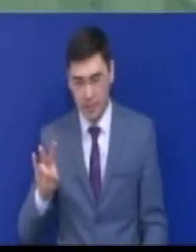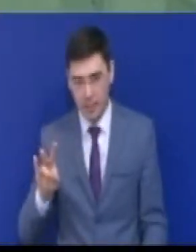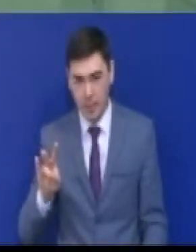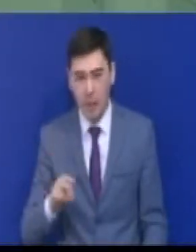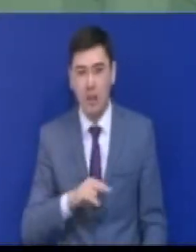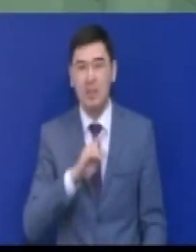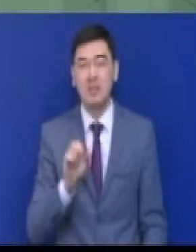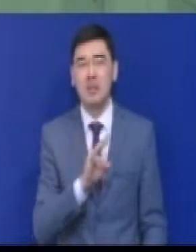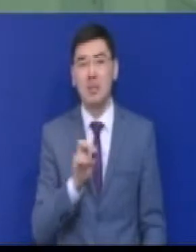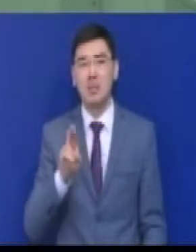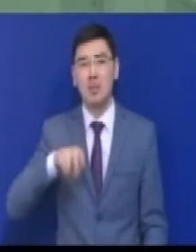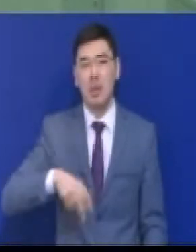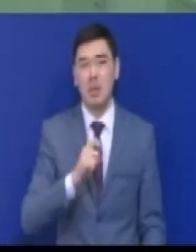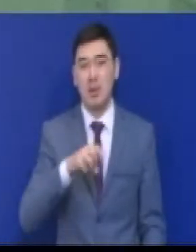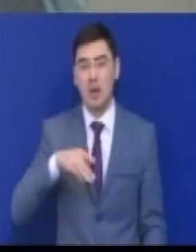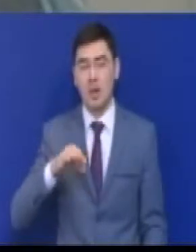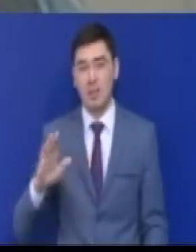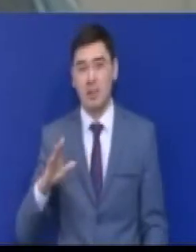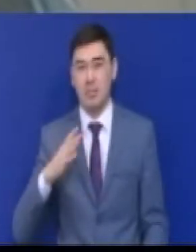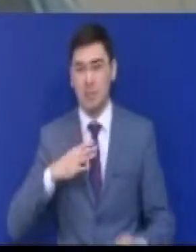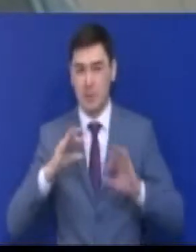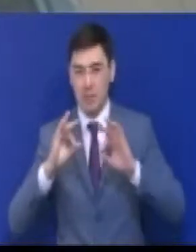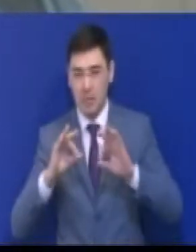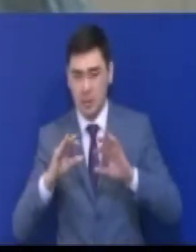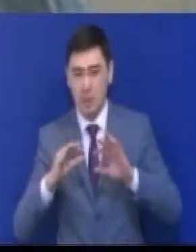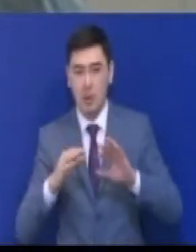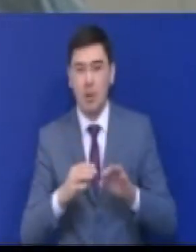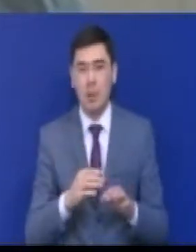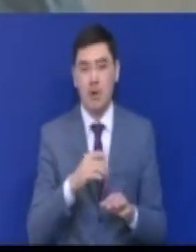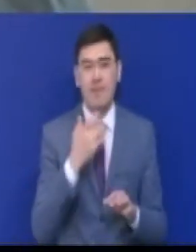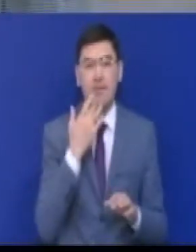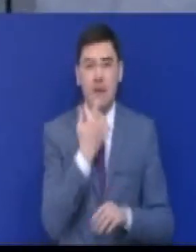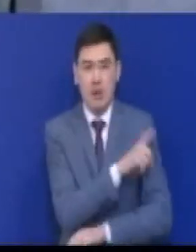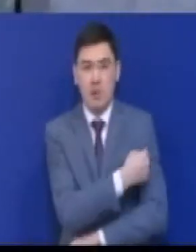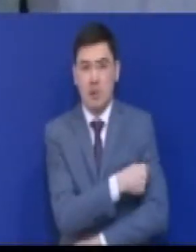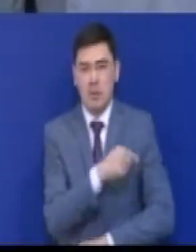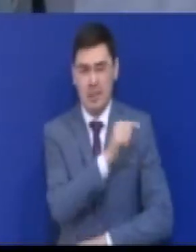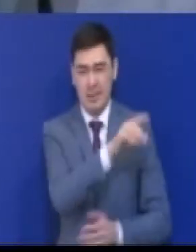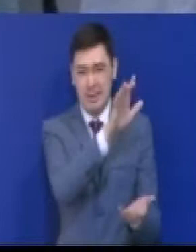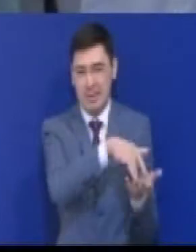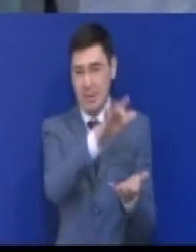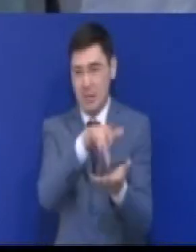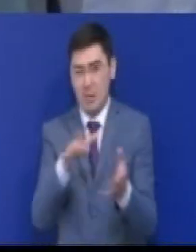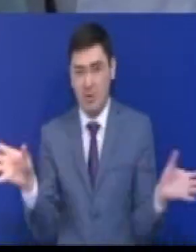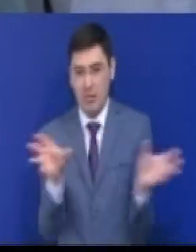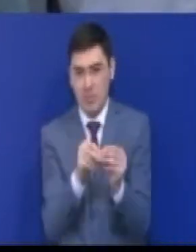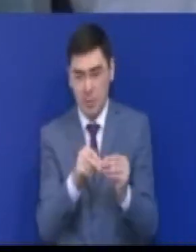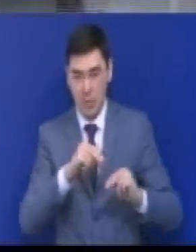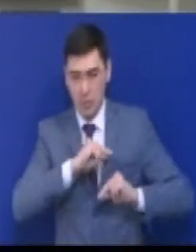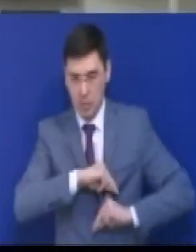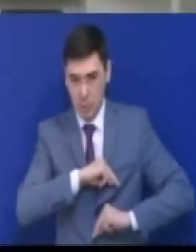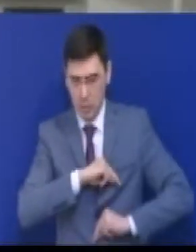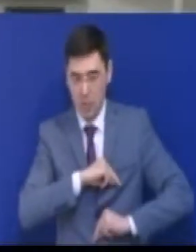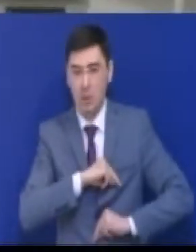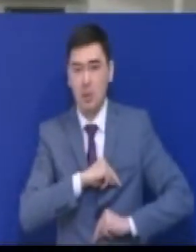басшысы Даниэль Ахметовтің бастамасымен болашақта облысымыздың жетекші клиникалары аталмыш орталықтармен ынтымақтастық байланыс орнату